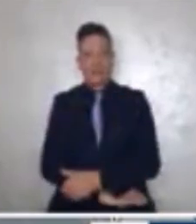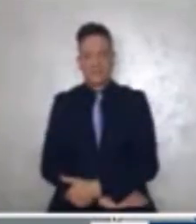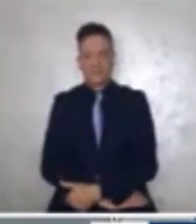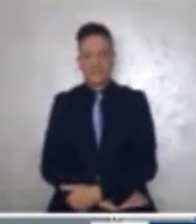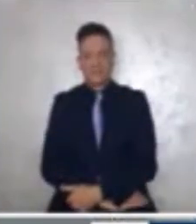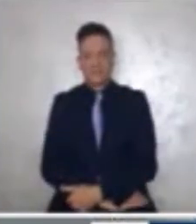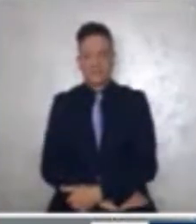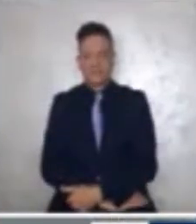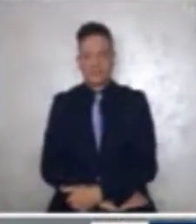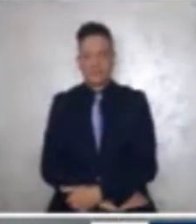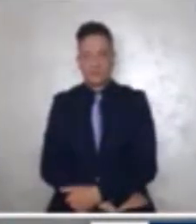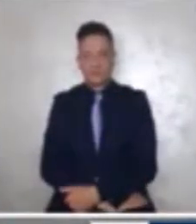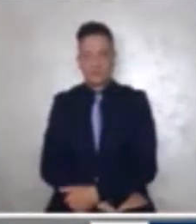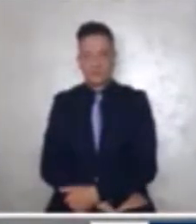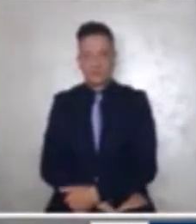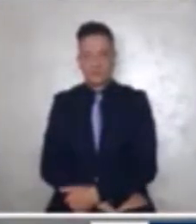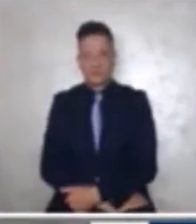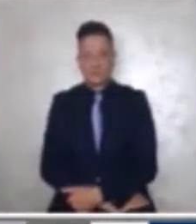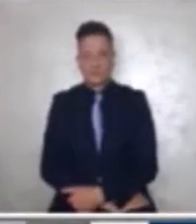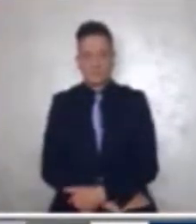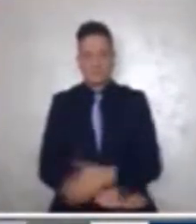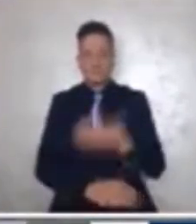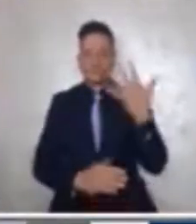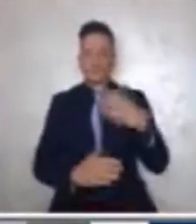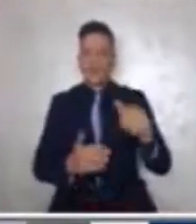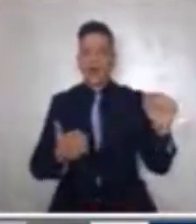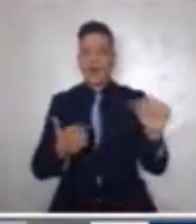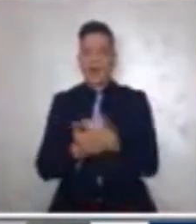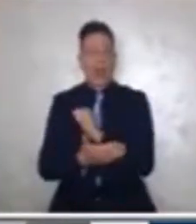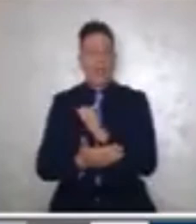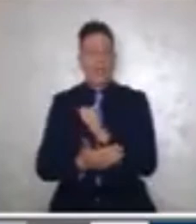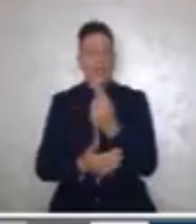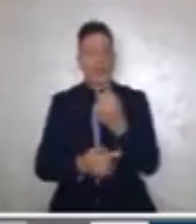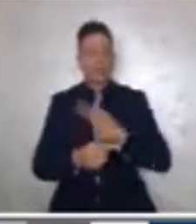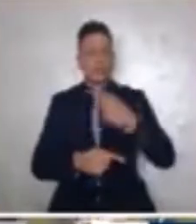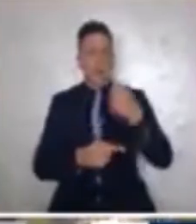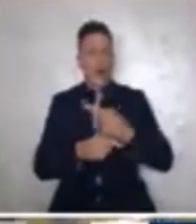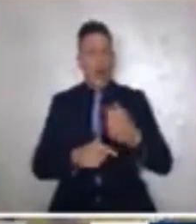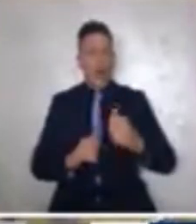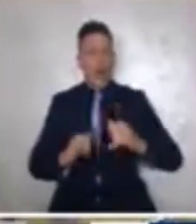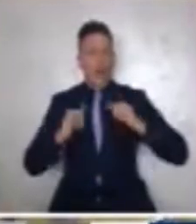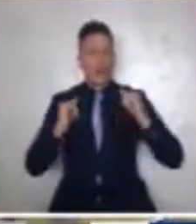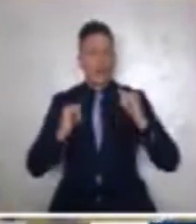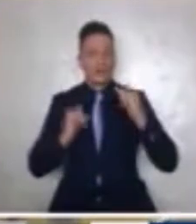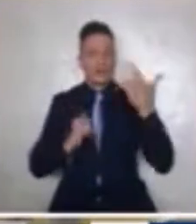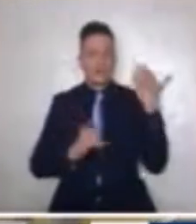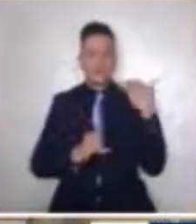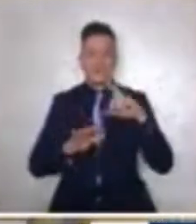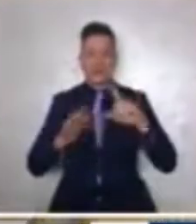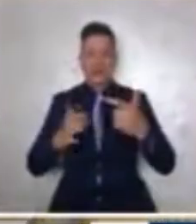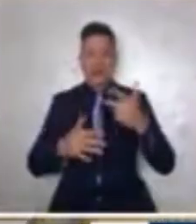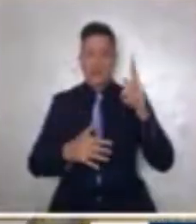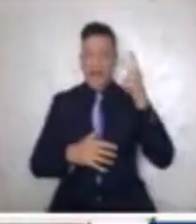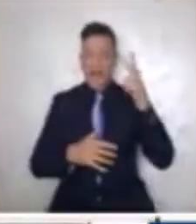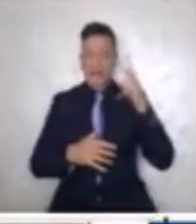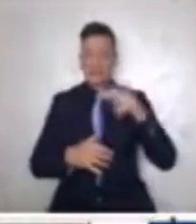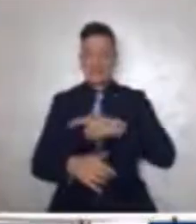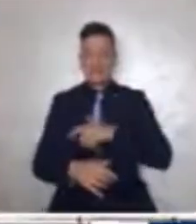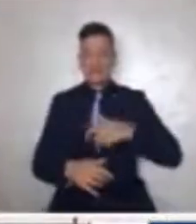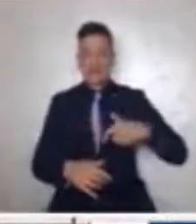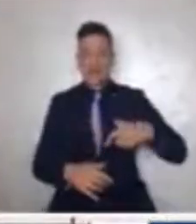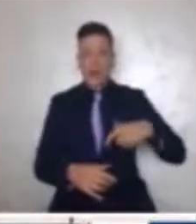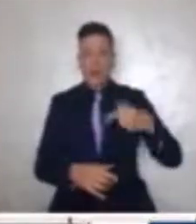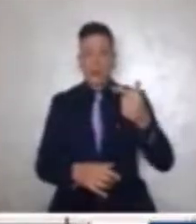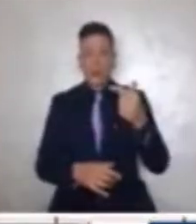è stata revocata con un giorno d'anticipo l'ordinanza con cui lo scorso 7 marzo il sindaco di tursi salvatore cosma